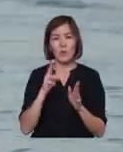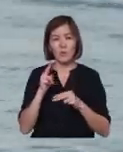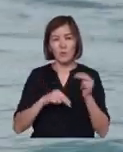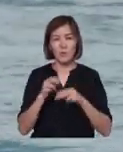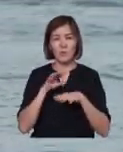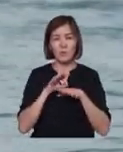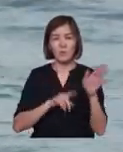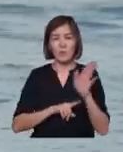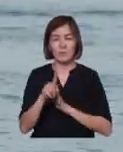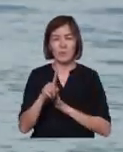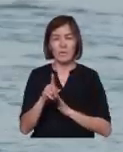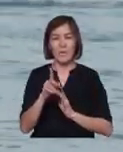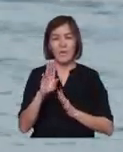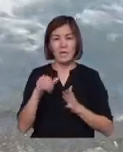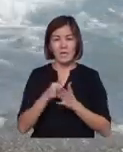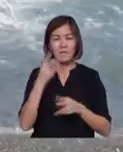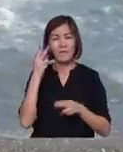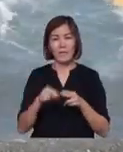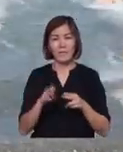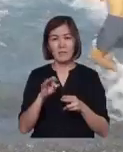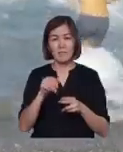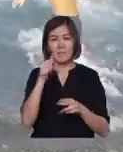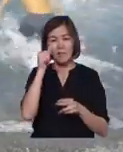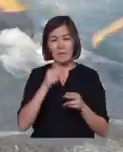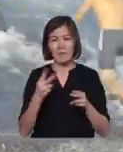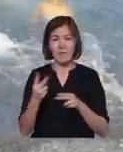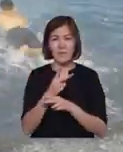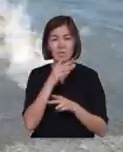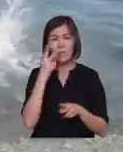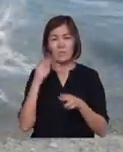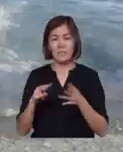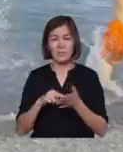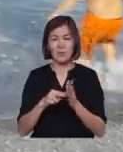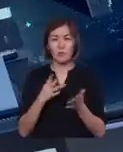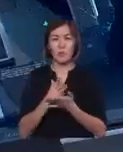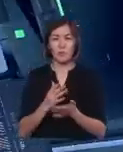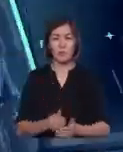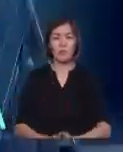алған. Негізгі бөлік аяқталды. Тамыз айының соңына дейін екінші кезеңді бітіру жоспарланып отыр.